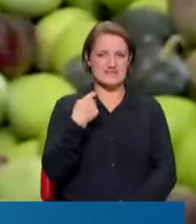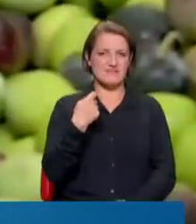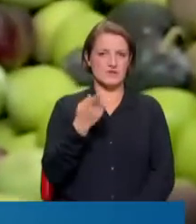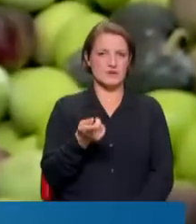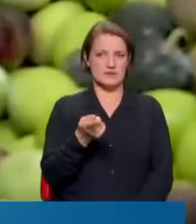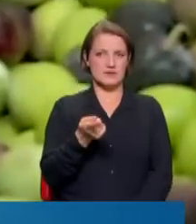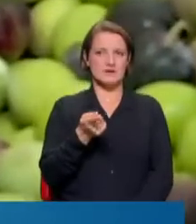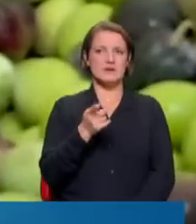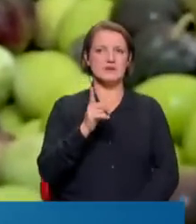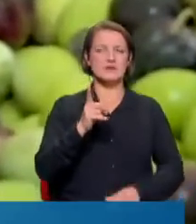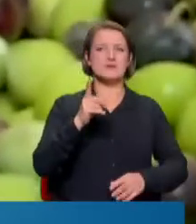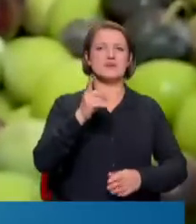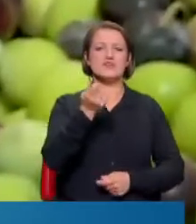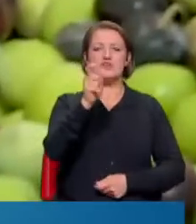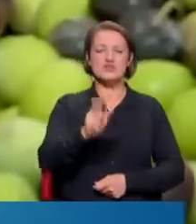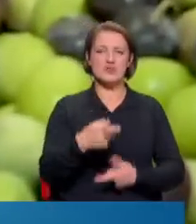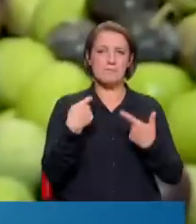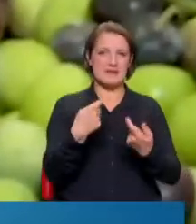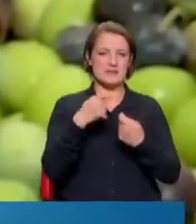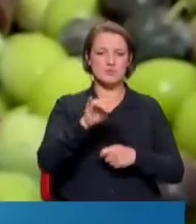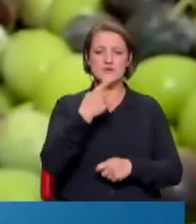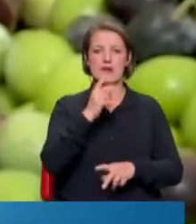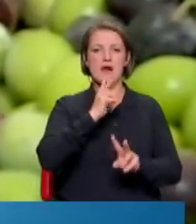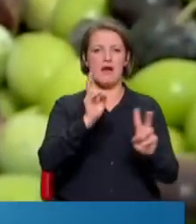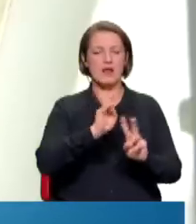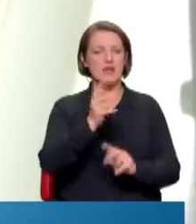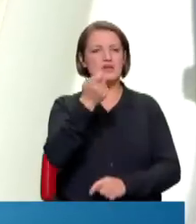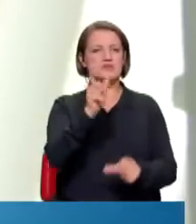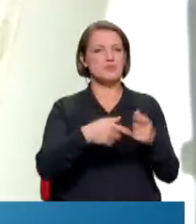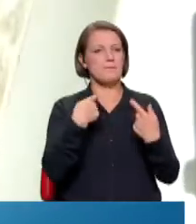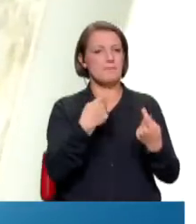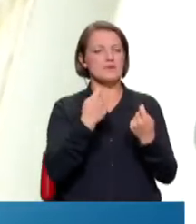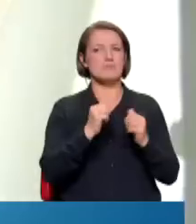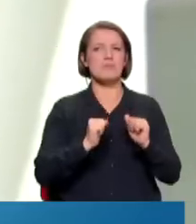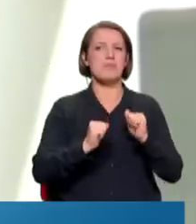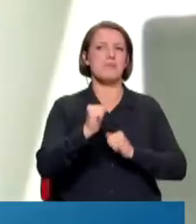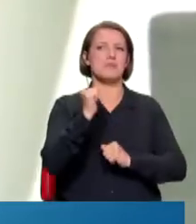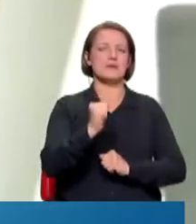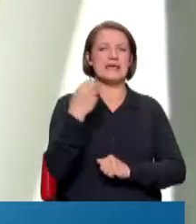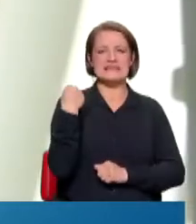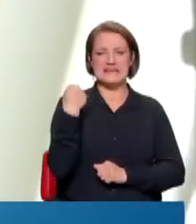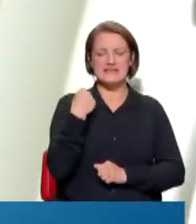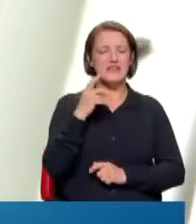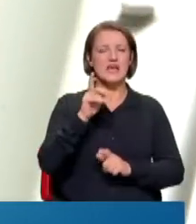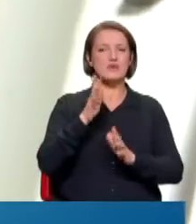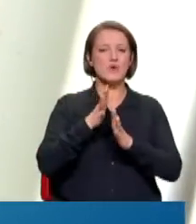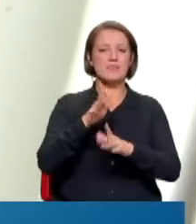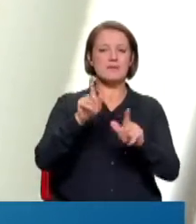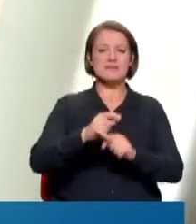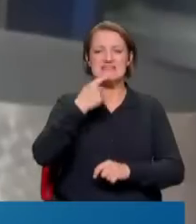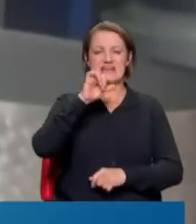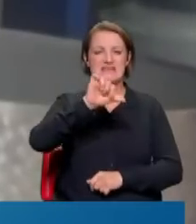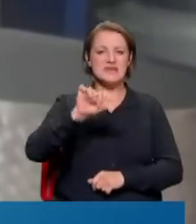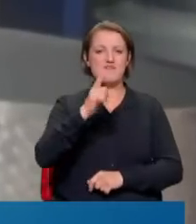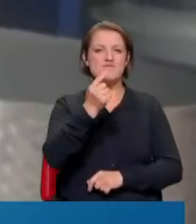yansıyor e ve işçi maliyetleri bu sene elektrik işçi maliyetleri çok arttı yeni üretilecek zeytinyağın fiyatını